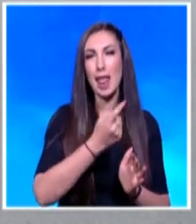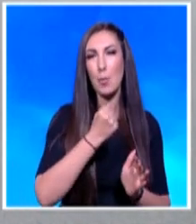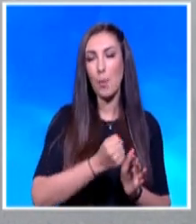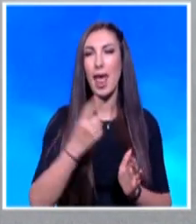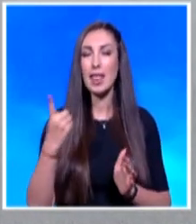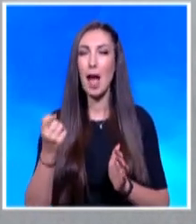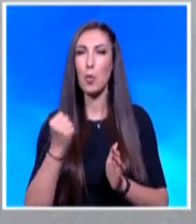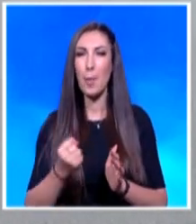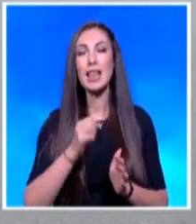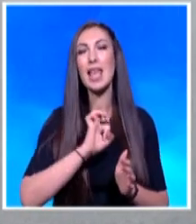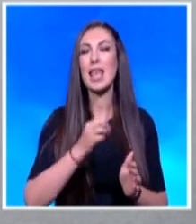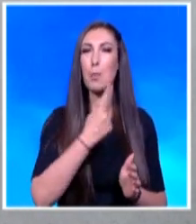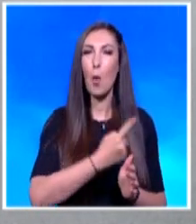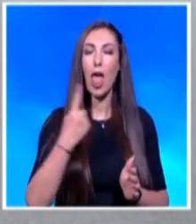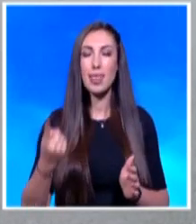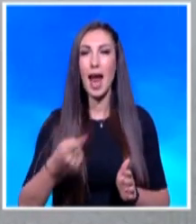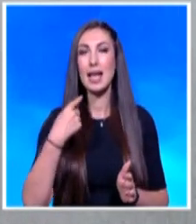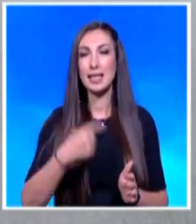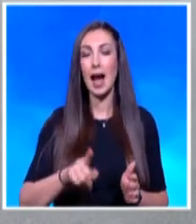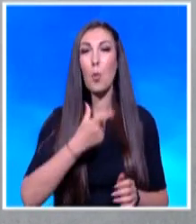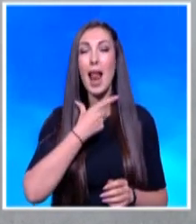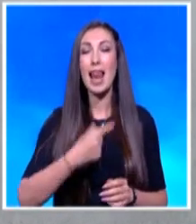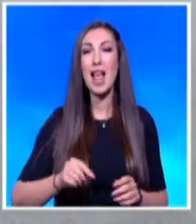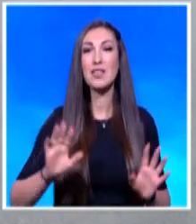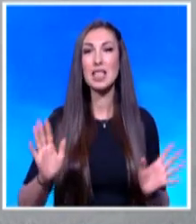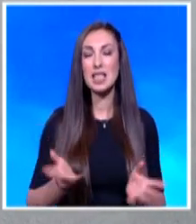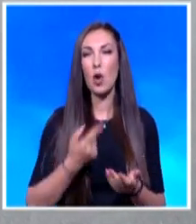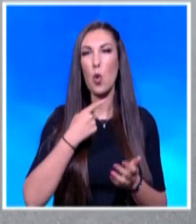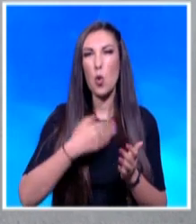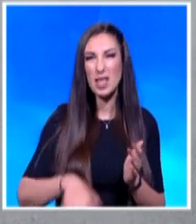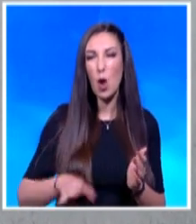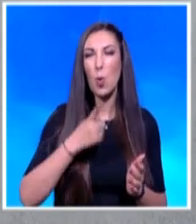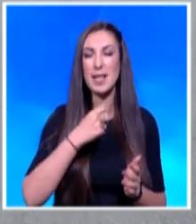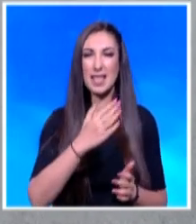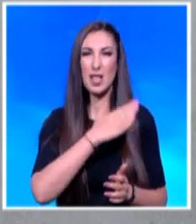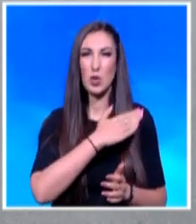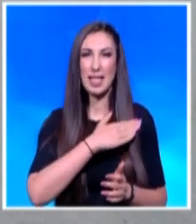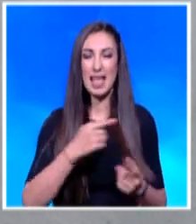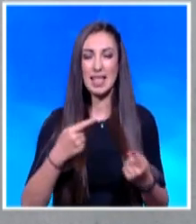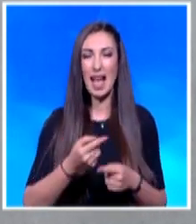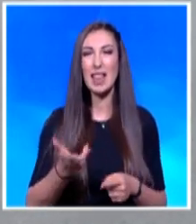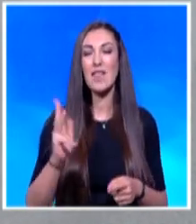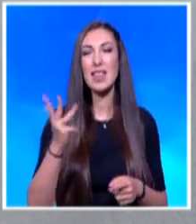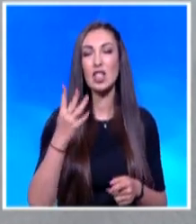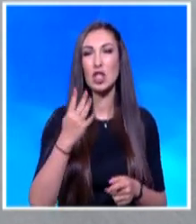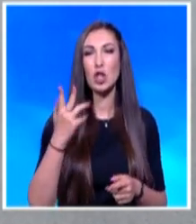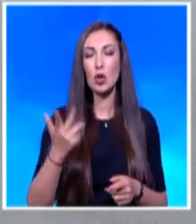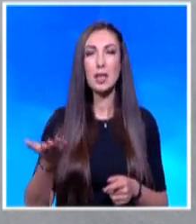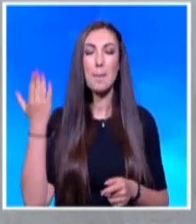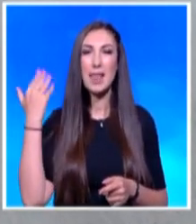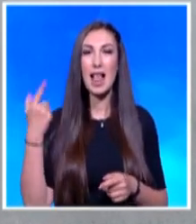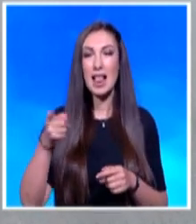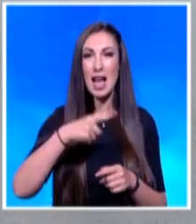една загуба. Левски започна шампионата с поражение от ЦСКА 1948, но в миналия